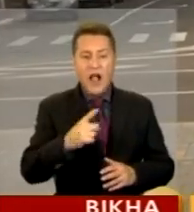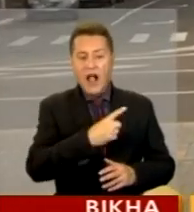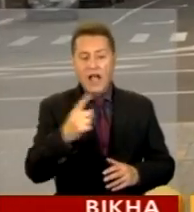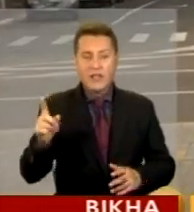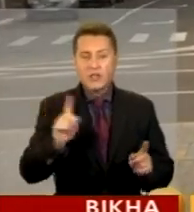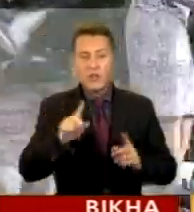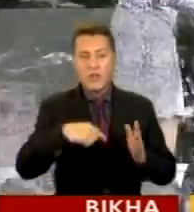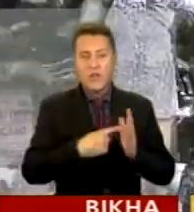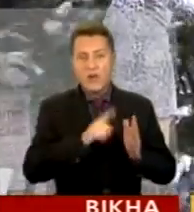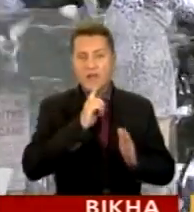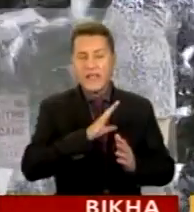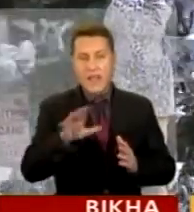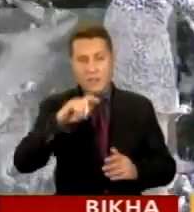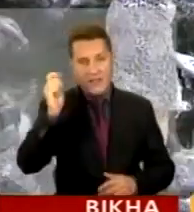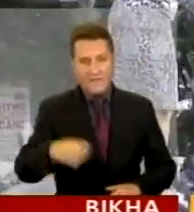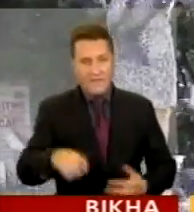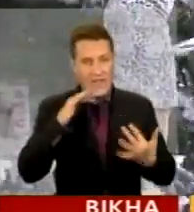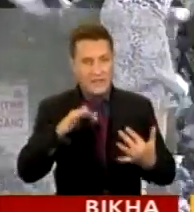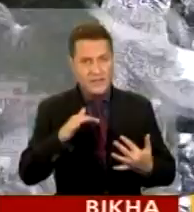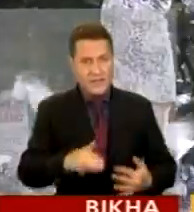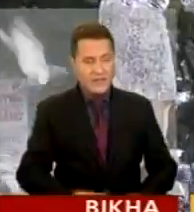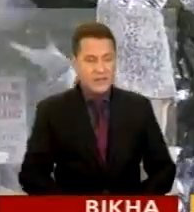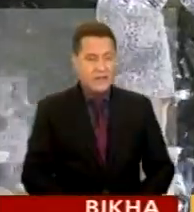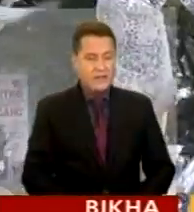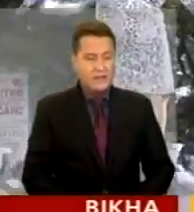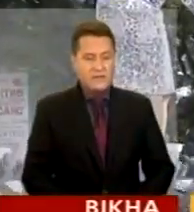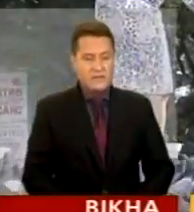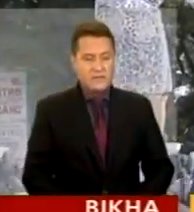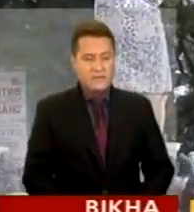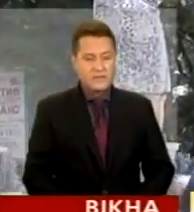було війни. Ігор Левинок та Євген Ткаченко. Програма «Вікна» СТБ.